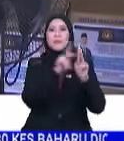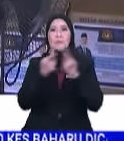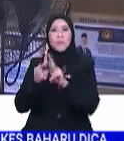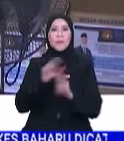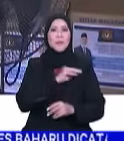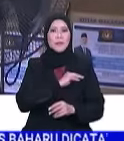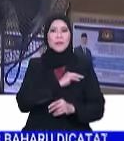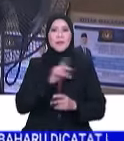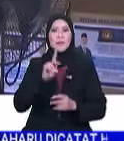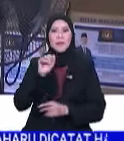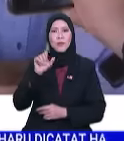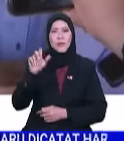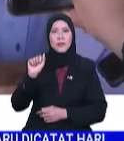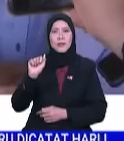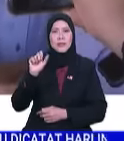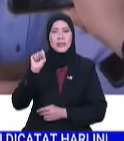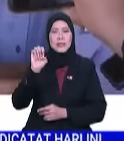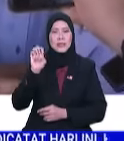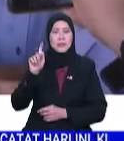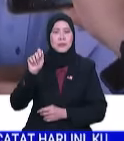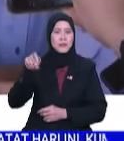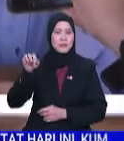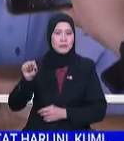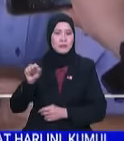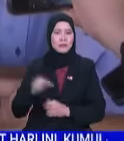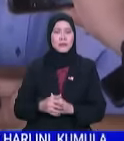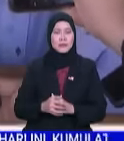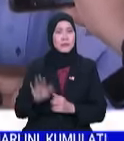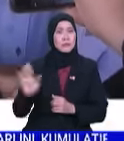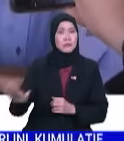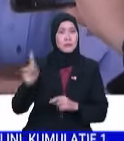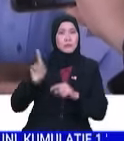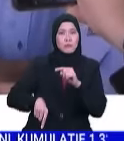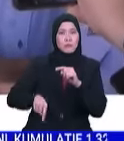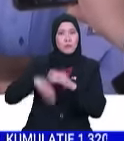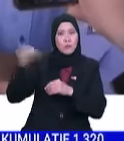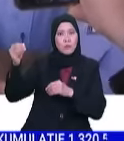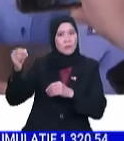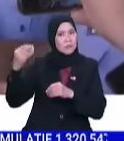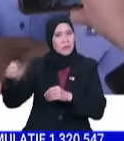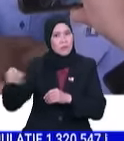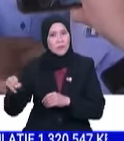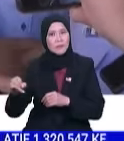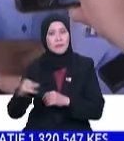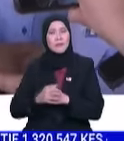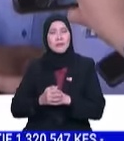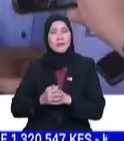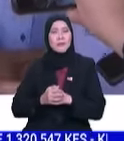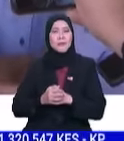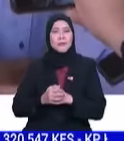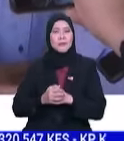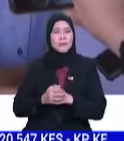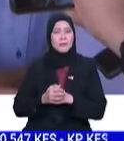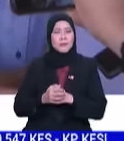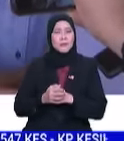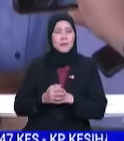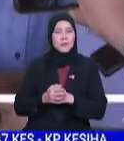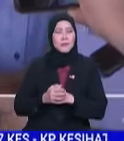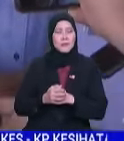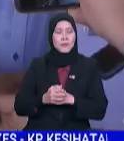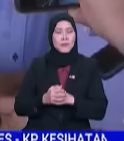Menteri Kuala Sepetang. Dalam keadaan begini, mereka tak boleh keluar dan yang nelayan juga